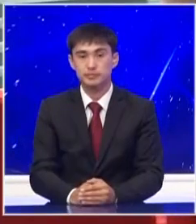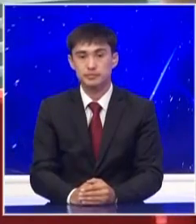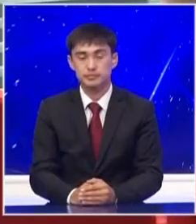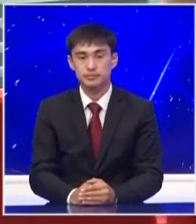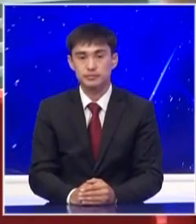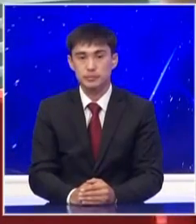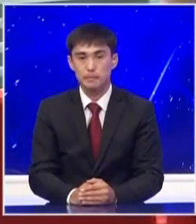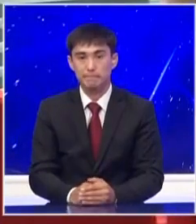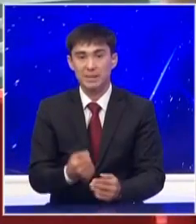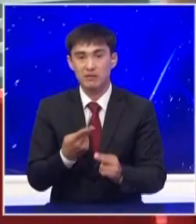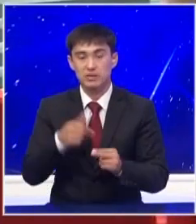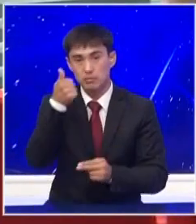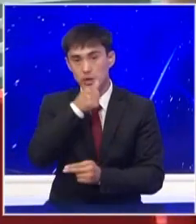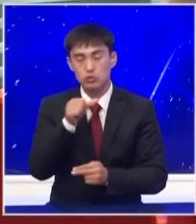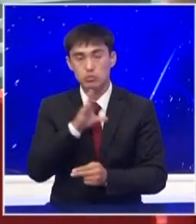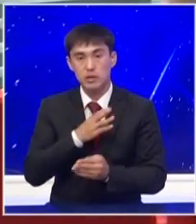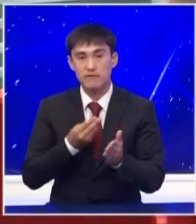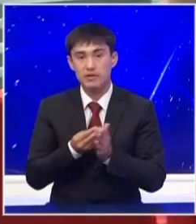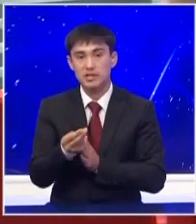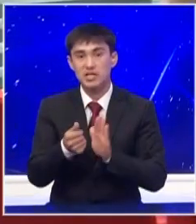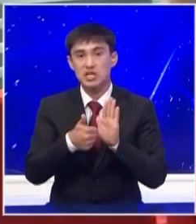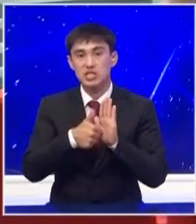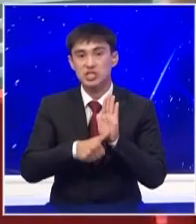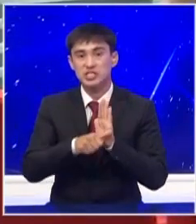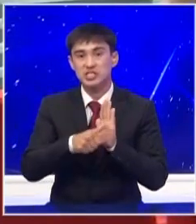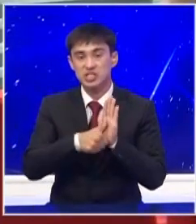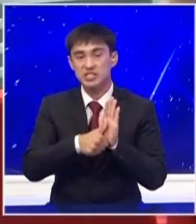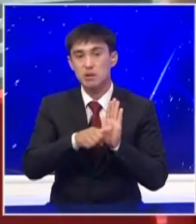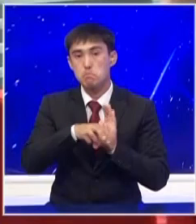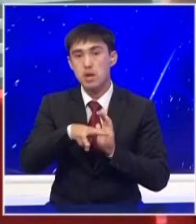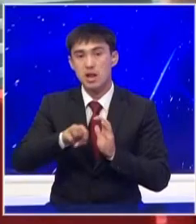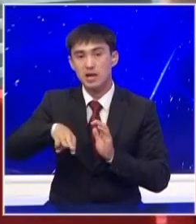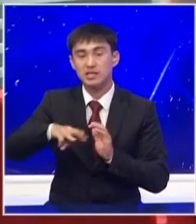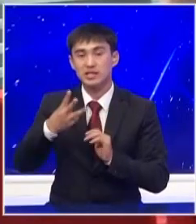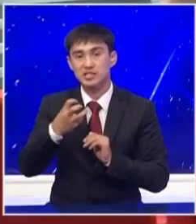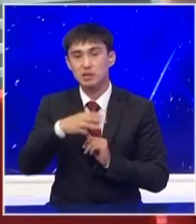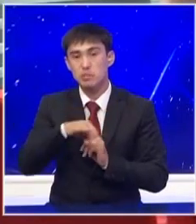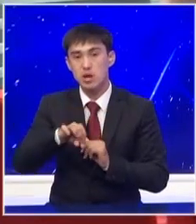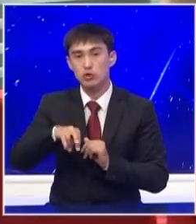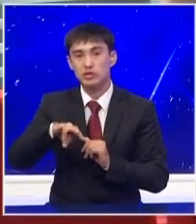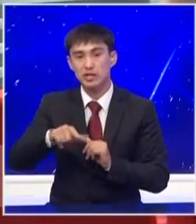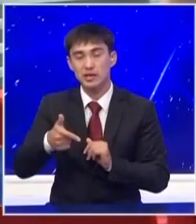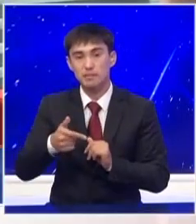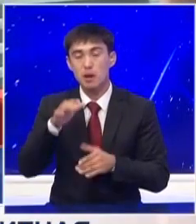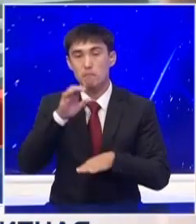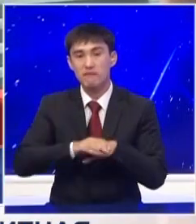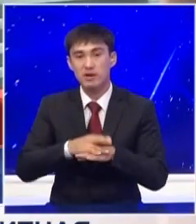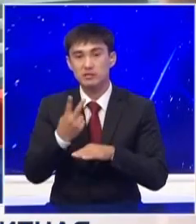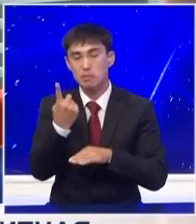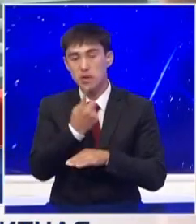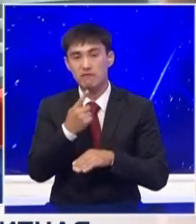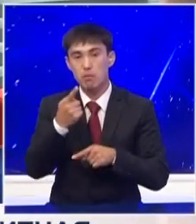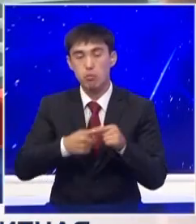В этом году было выделено 6 миллиардов 300 миллионов тенге. Но по факту уже за первое